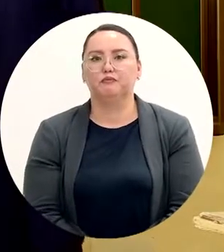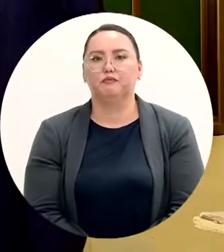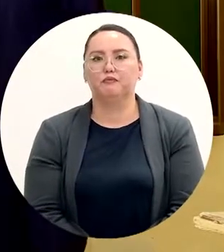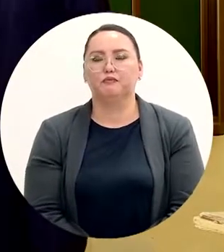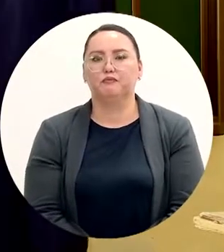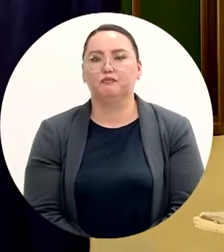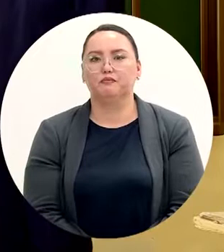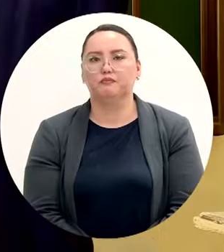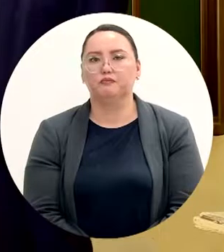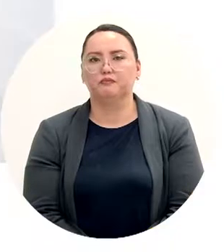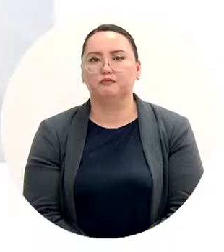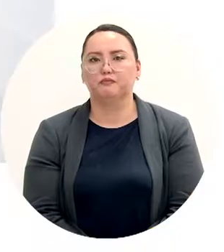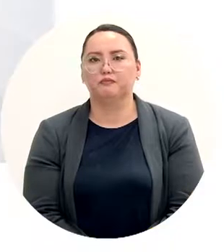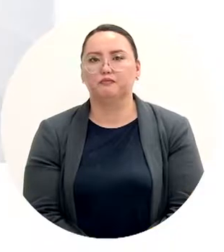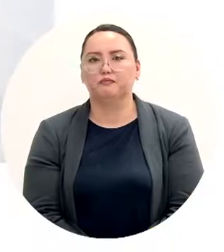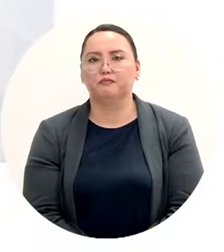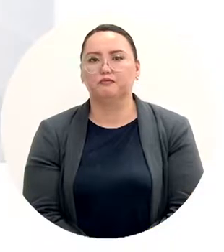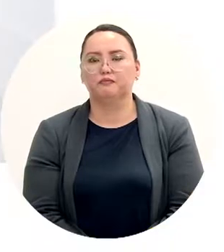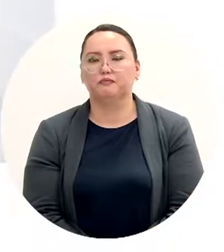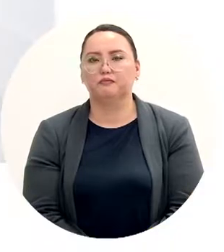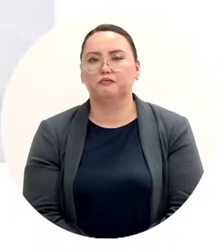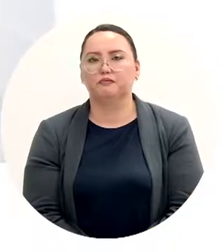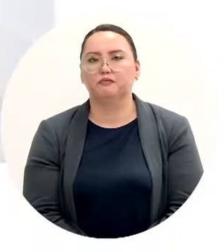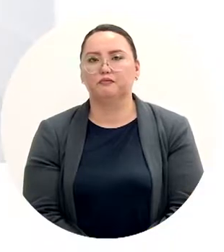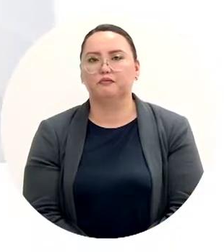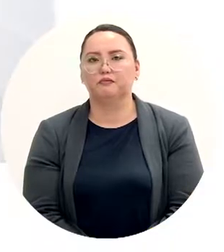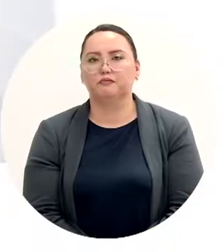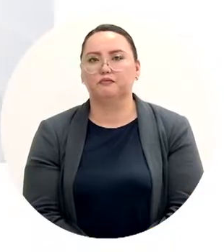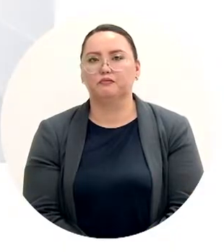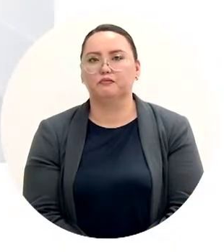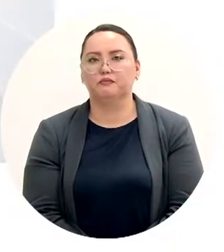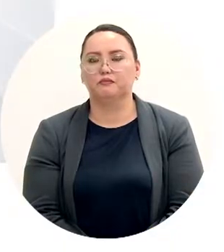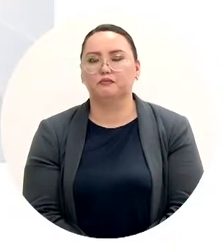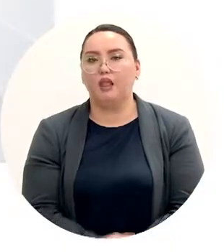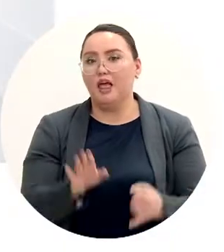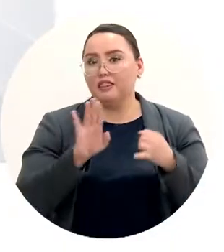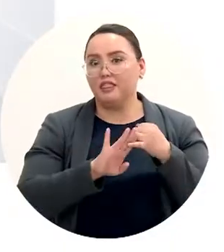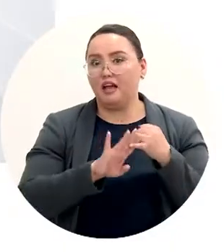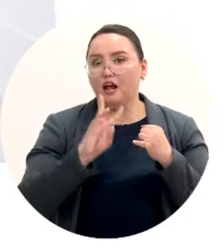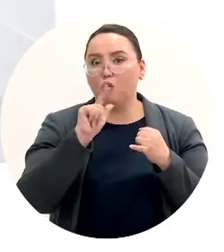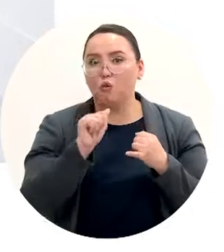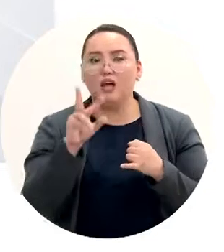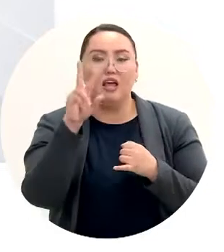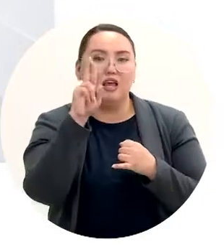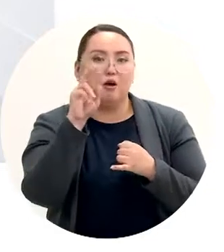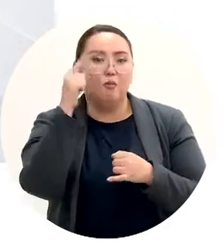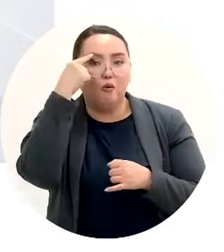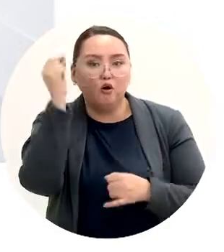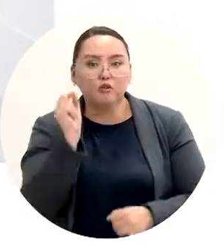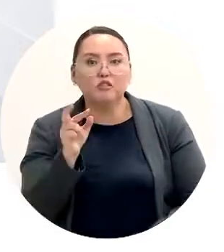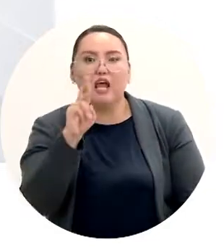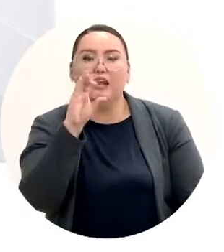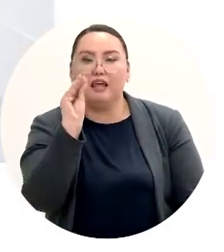буулгацгаая. За жишээ нь жалга гэдэг үг жалга. Гэтэл тэргүйн чан чи хэлбэртэй